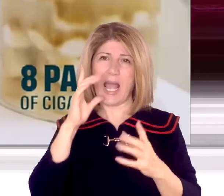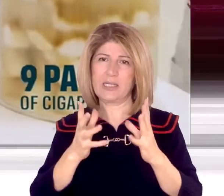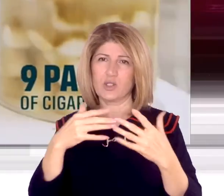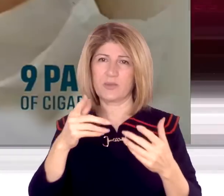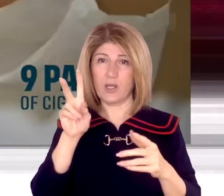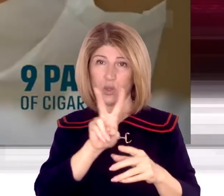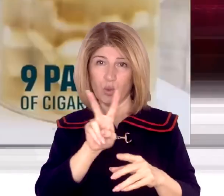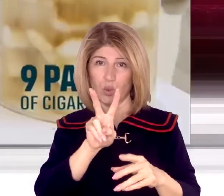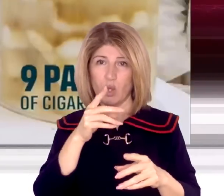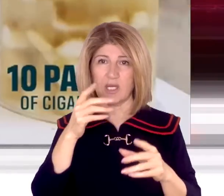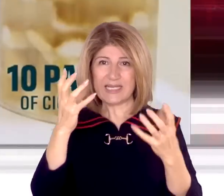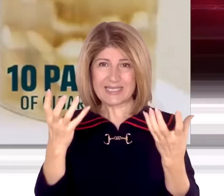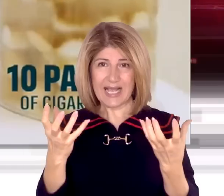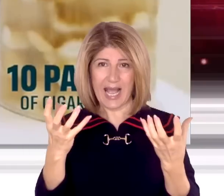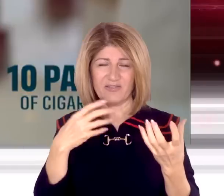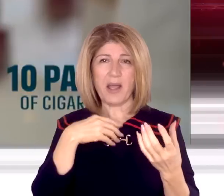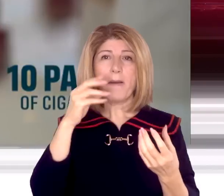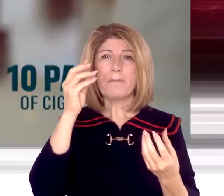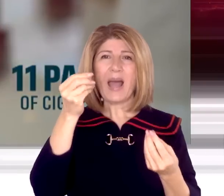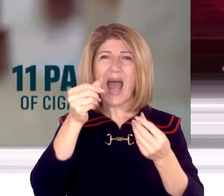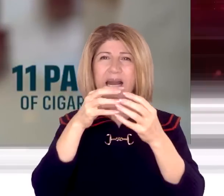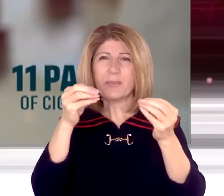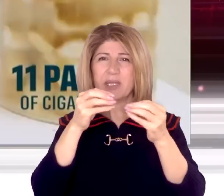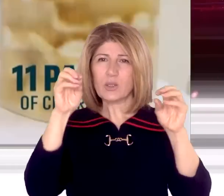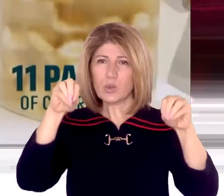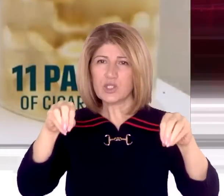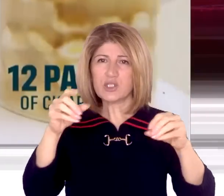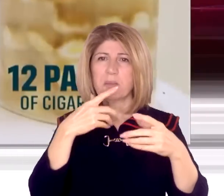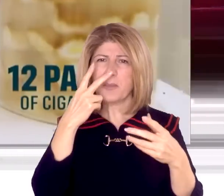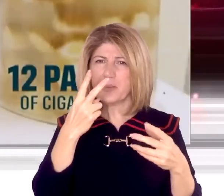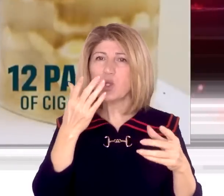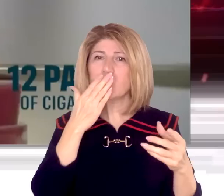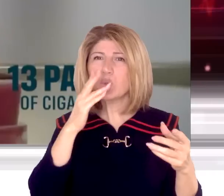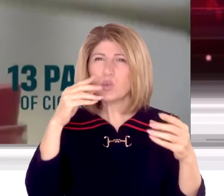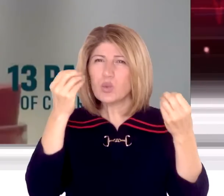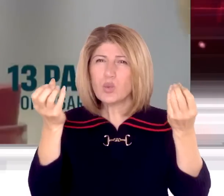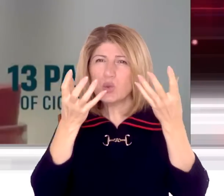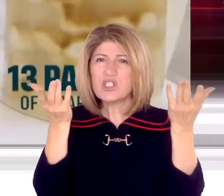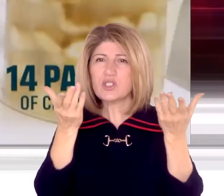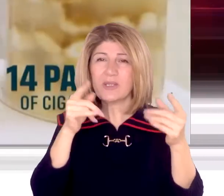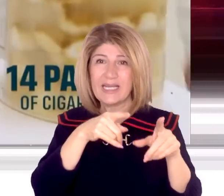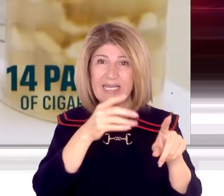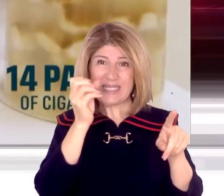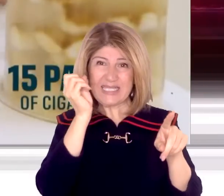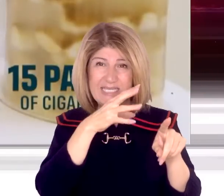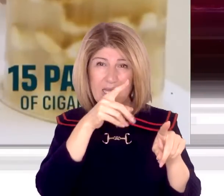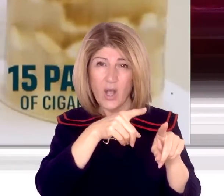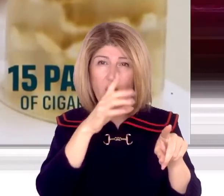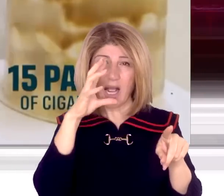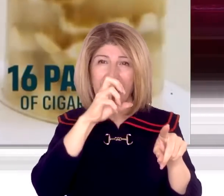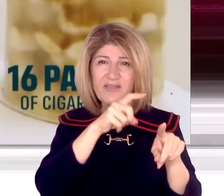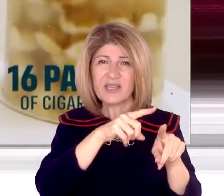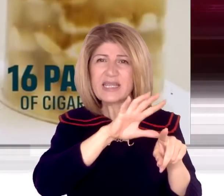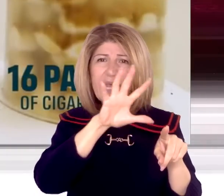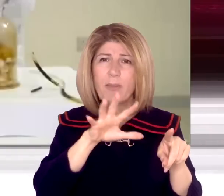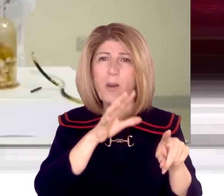سیگار الکترونیکی استفاده میکنه انجام دادیم. توی هر 2 تا ظرف پنبه گذاشتیم تا ببینیم دودها چه تغییری توشون ایجاد میکنن.